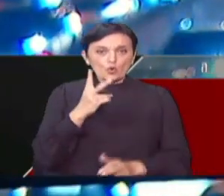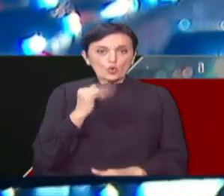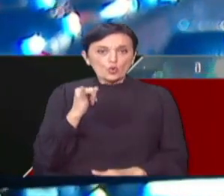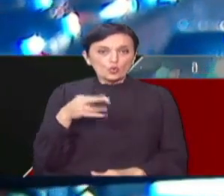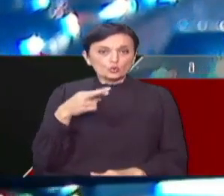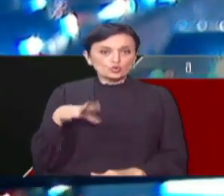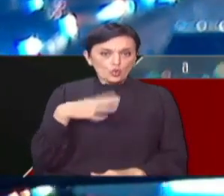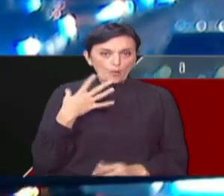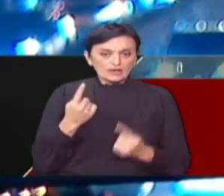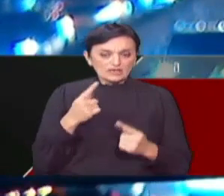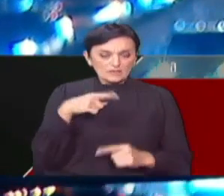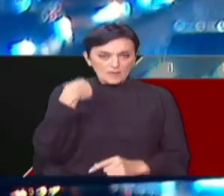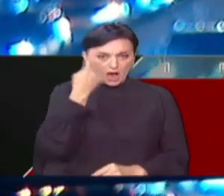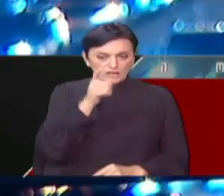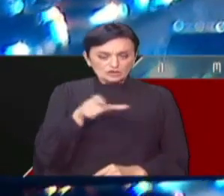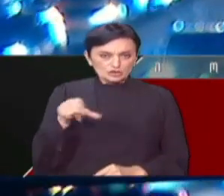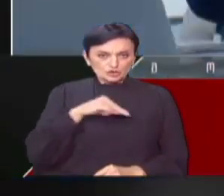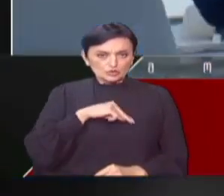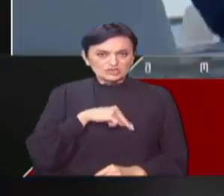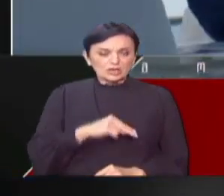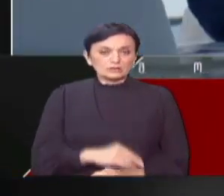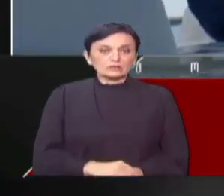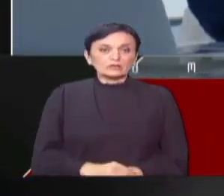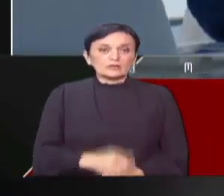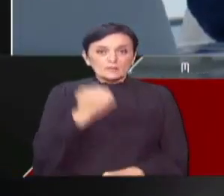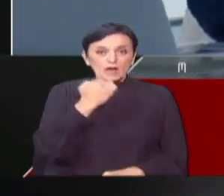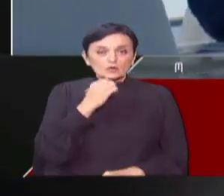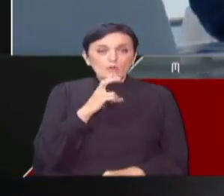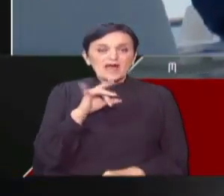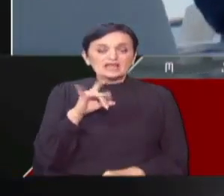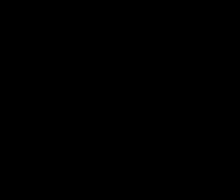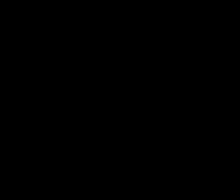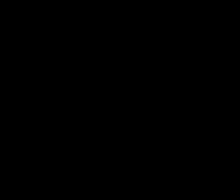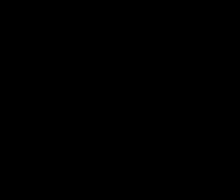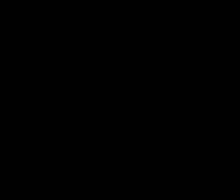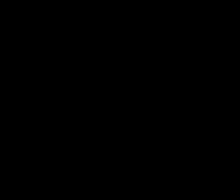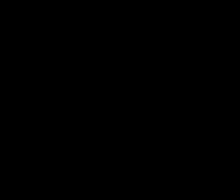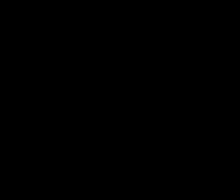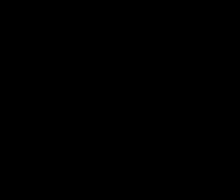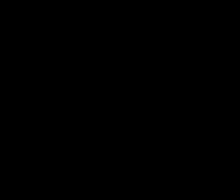ყოფილი მაღალჩინოსანი. Mulțumesc, Bela Zakaidze.